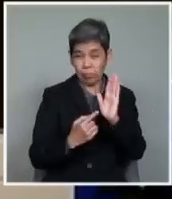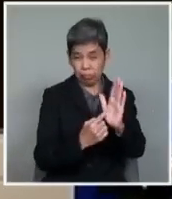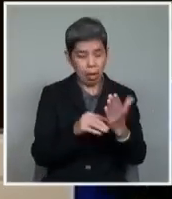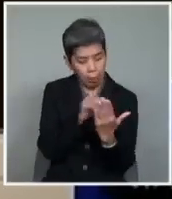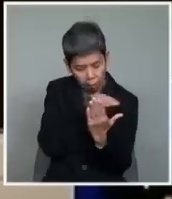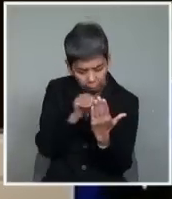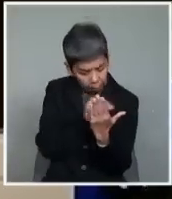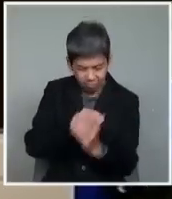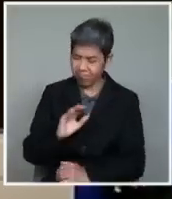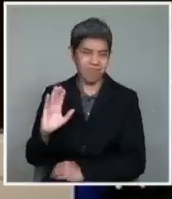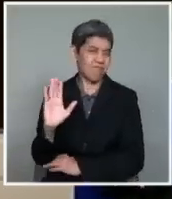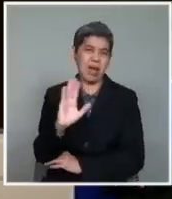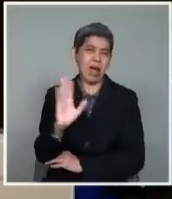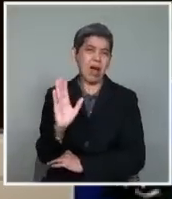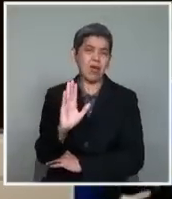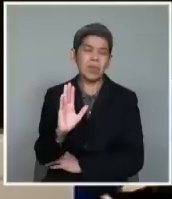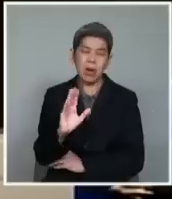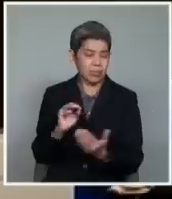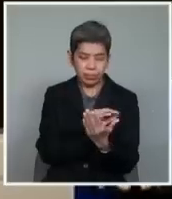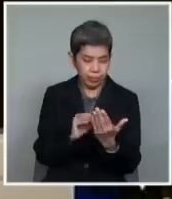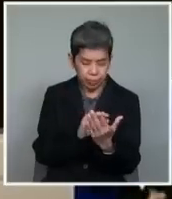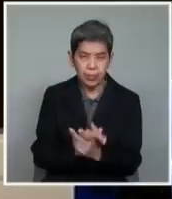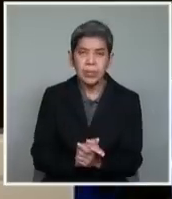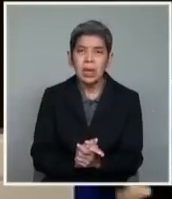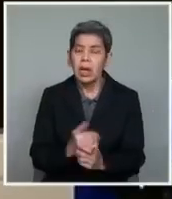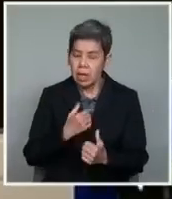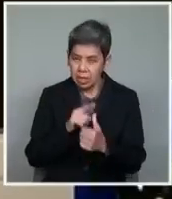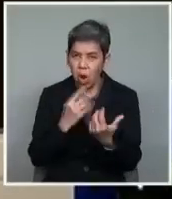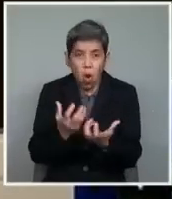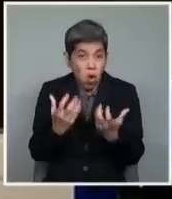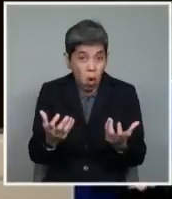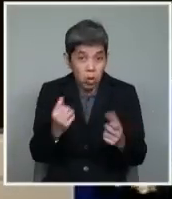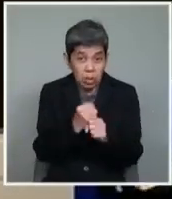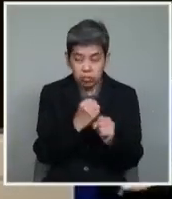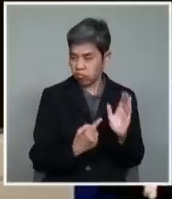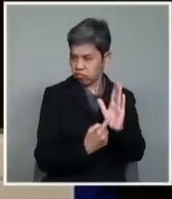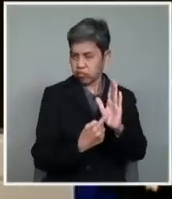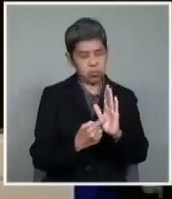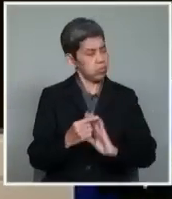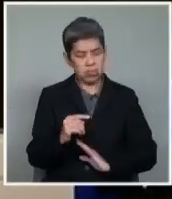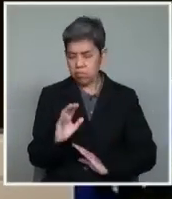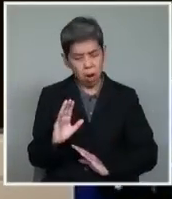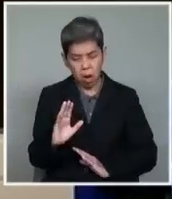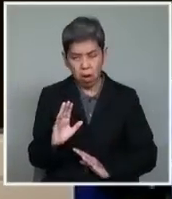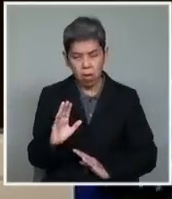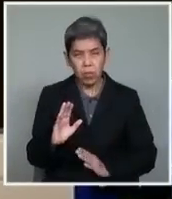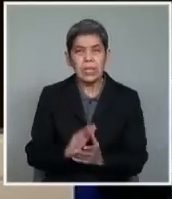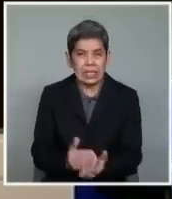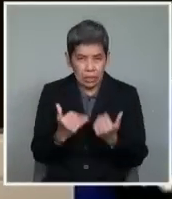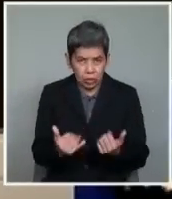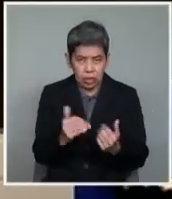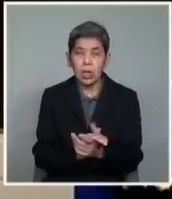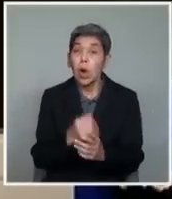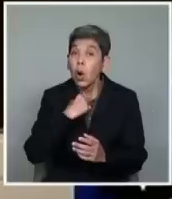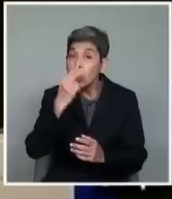านในที่ประชุมรัฐสภาโดยไม่จำเป็นและห้ามนำวัตถุใดเข้ามาแสดงในที่ประชุมรัฐสภาทั้งนี้